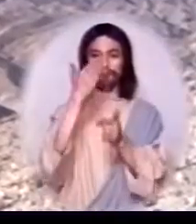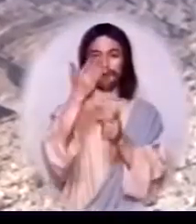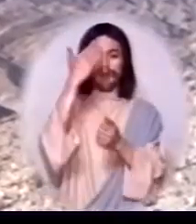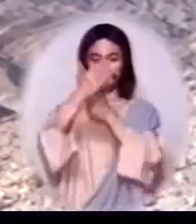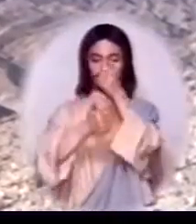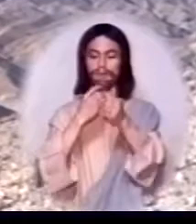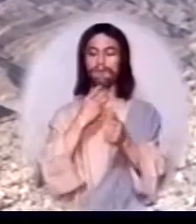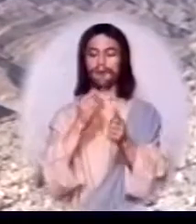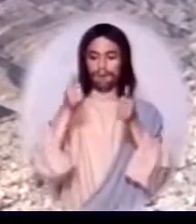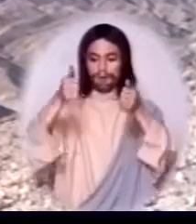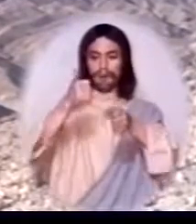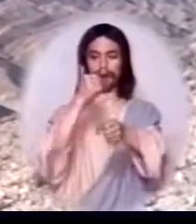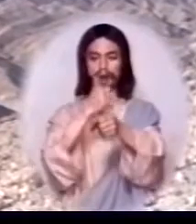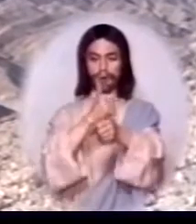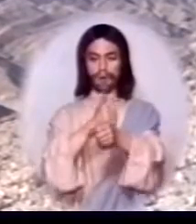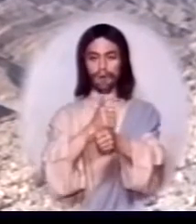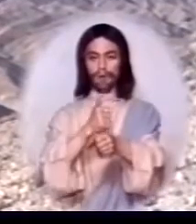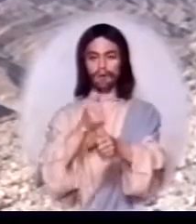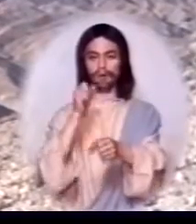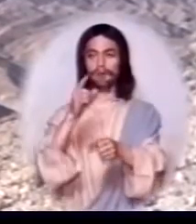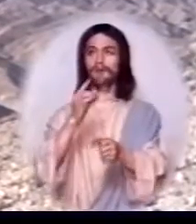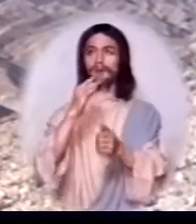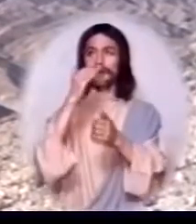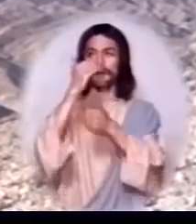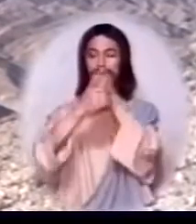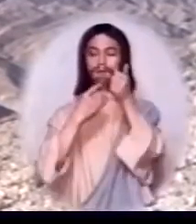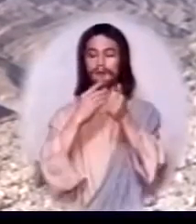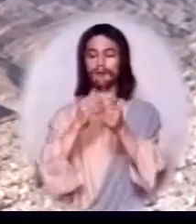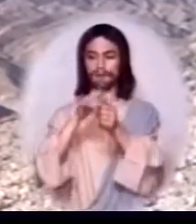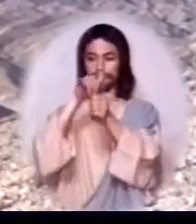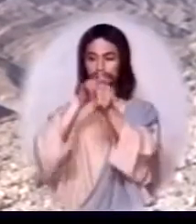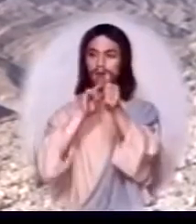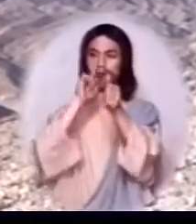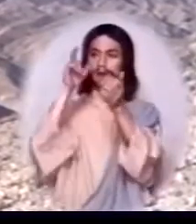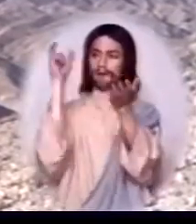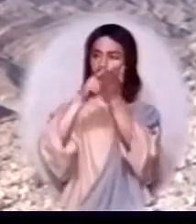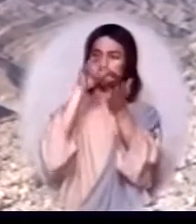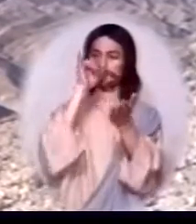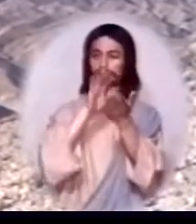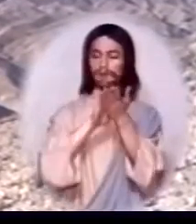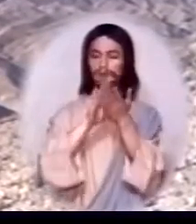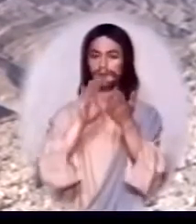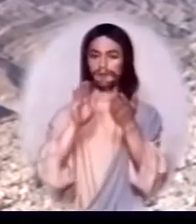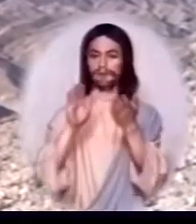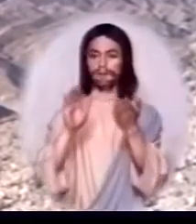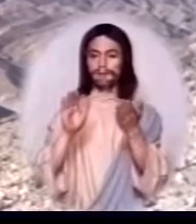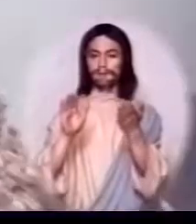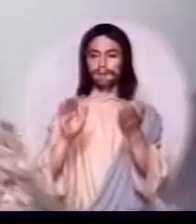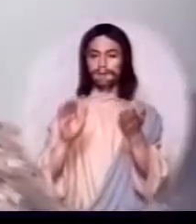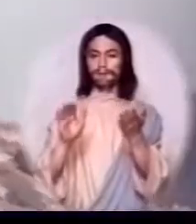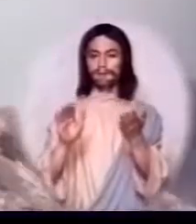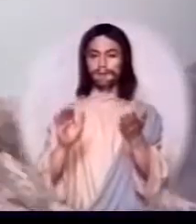주 너의 하나님만을 경배하고 그분만을 섬기라고 기록되었느니라.